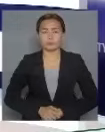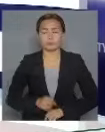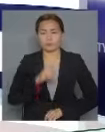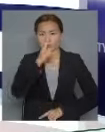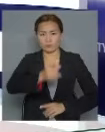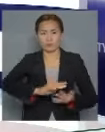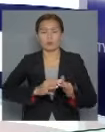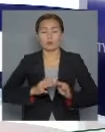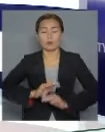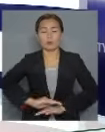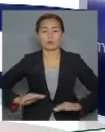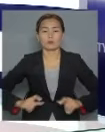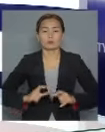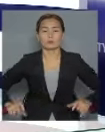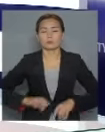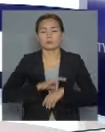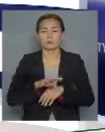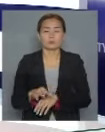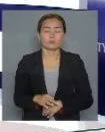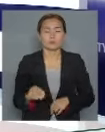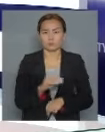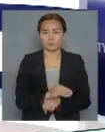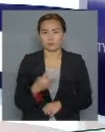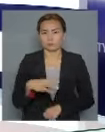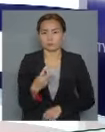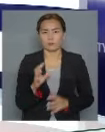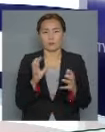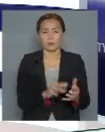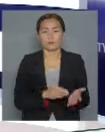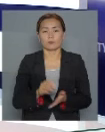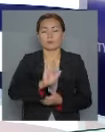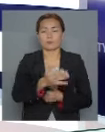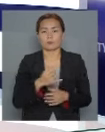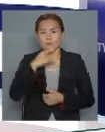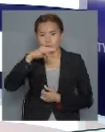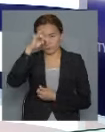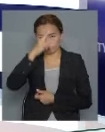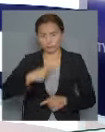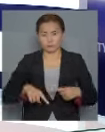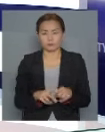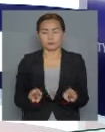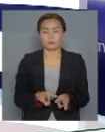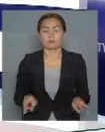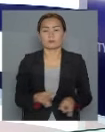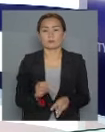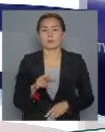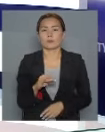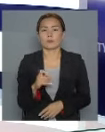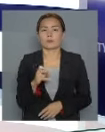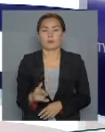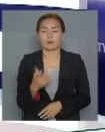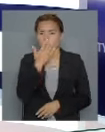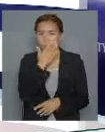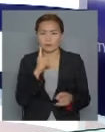Елді мекендердің оқушыларын мектепке тасымалдау үшін қосымша 23 автобус сатып алынады. Қазақстан Республикасының премьер-министрі Әлихан